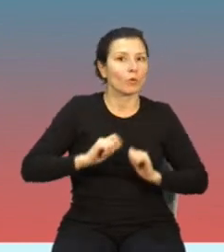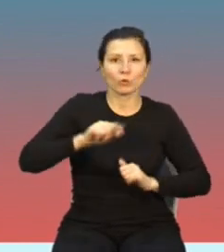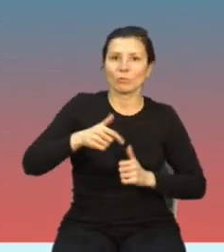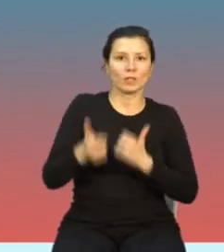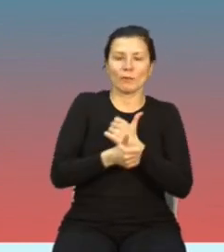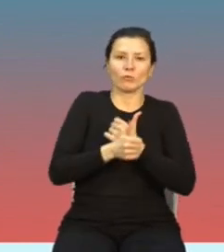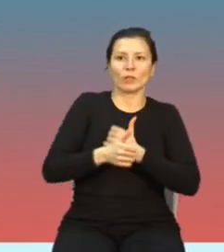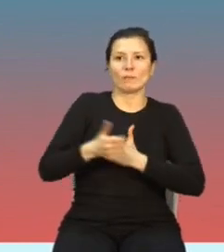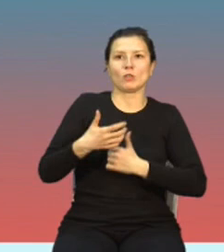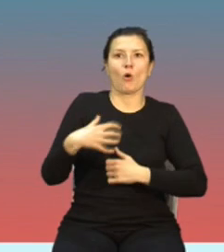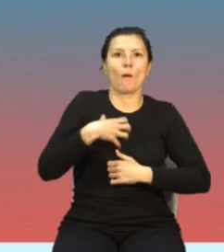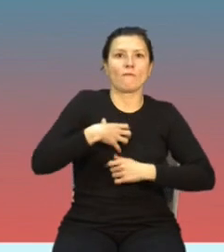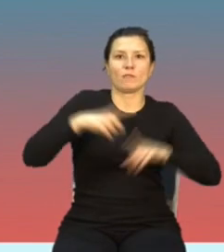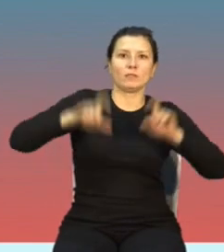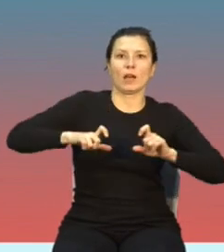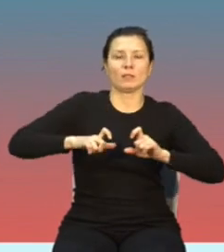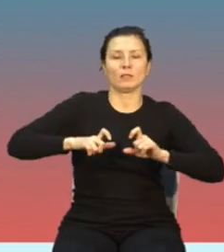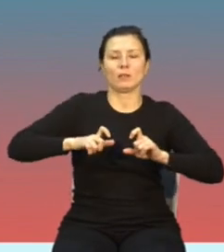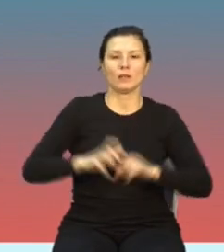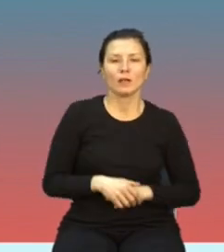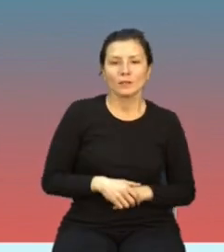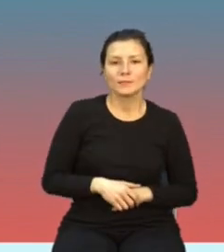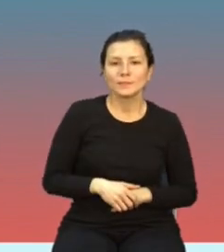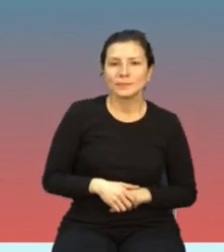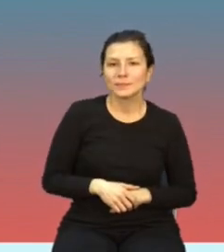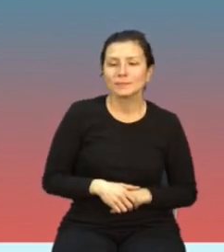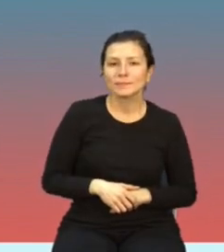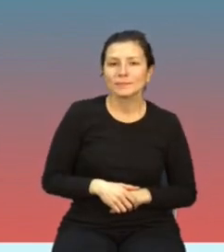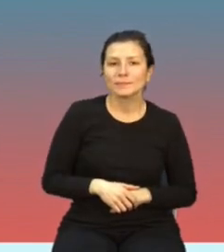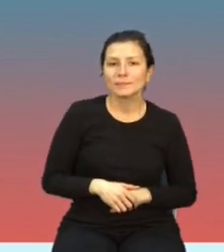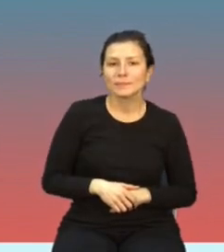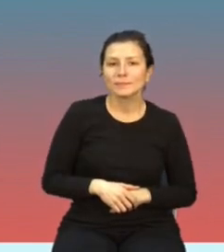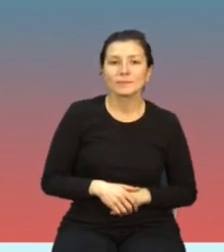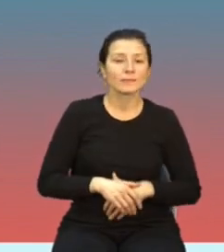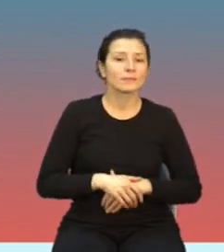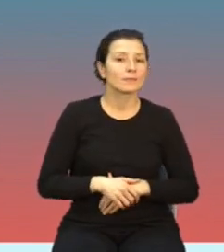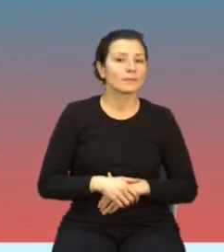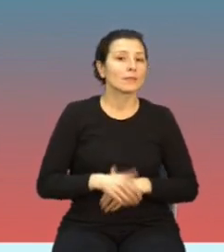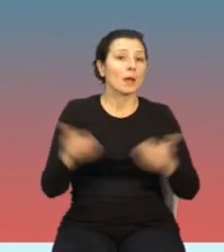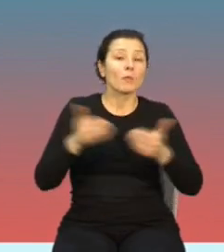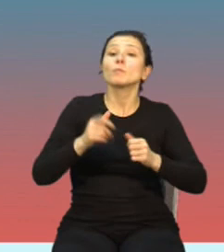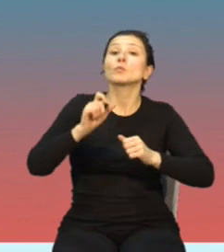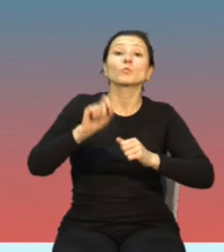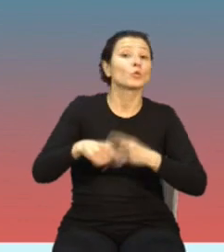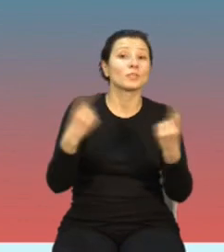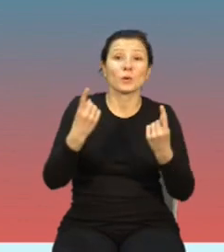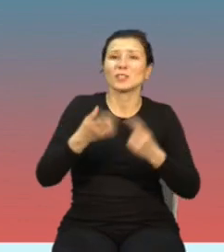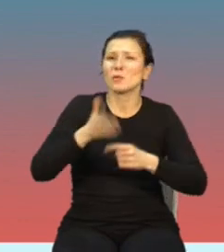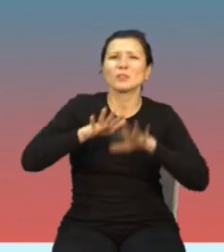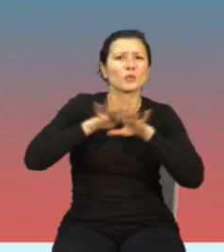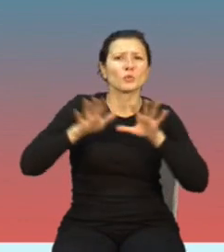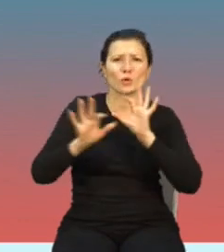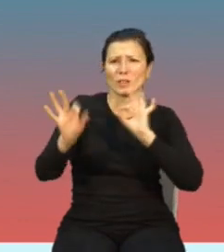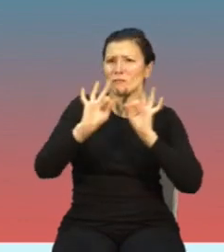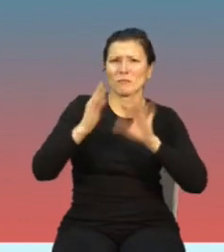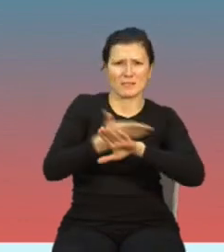Sytuacja może się zmienić. Możemy być tak, że będzie wyrzut informacji fałszywych, no to wówczas będziemy działać, ale